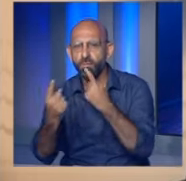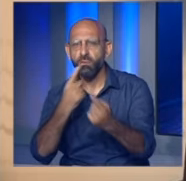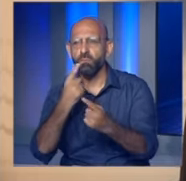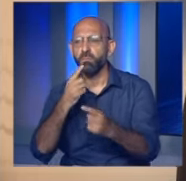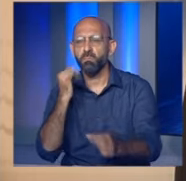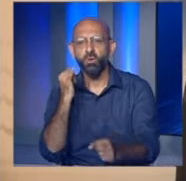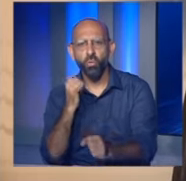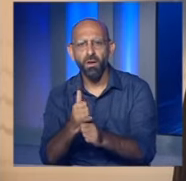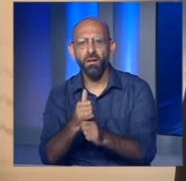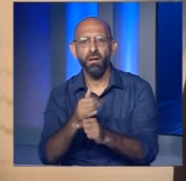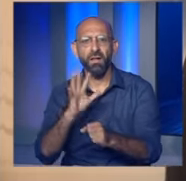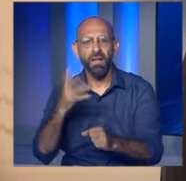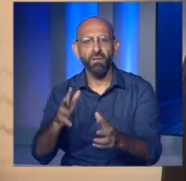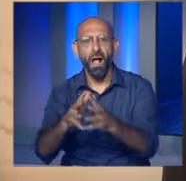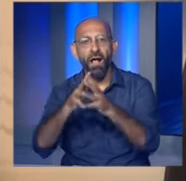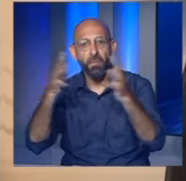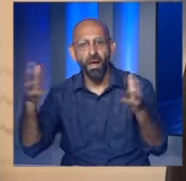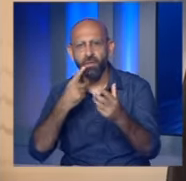يستغلون اخلاقنا